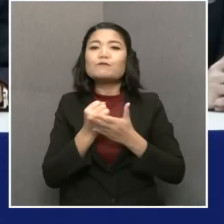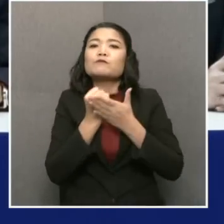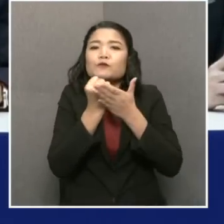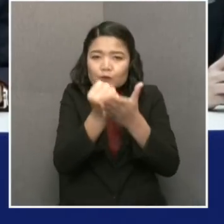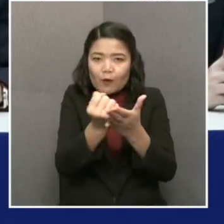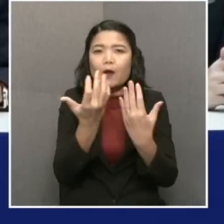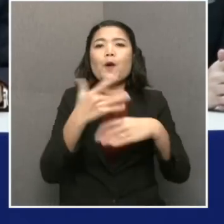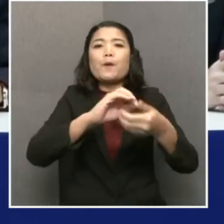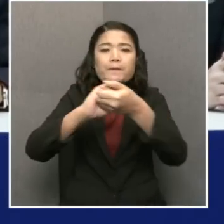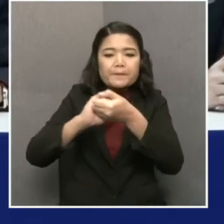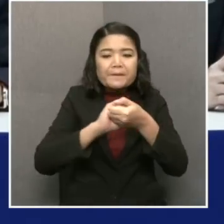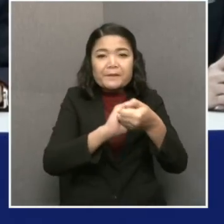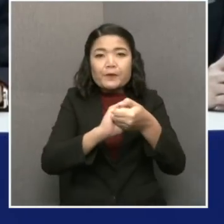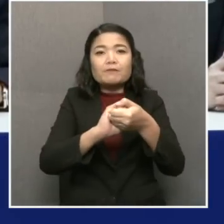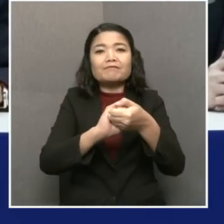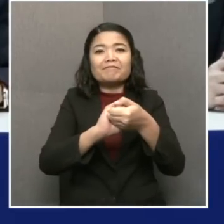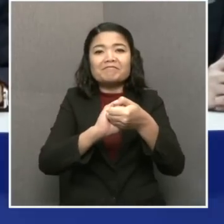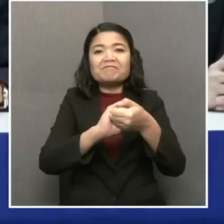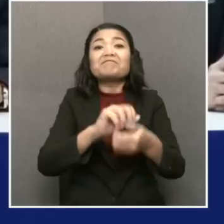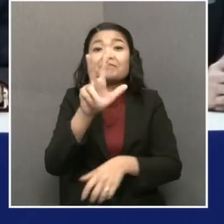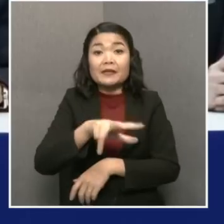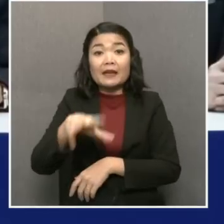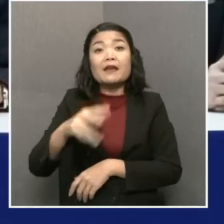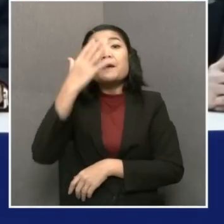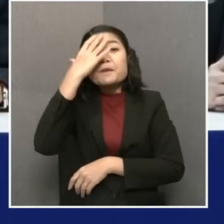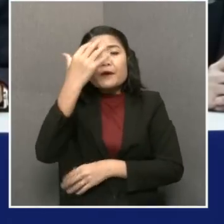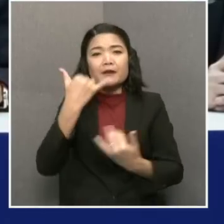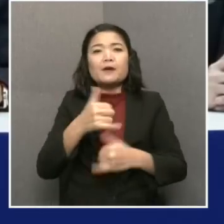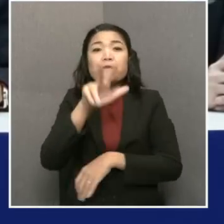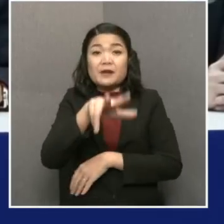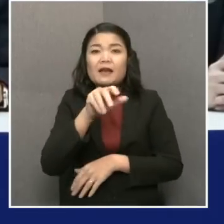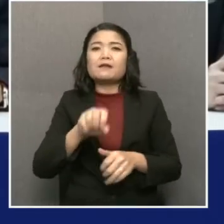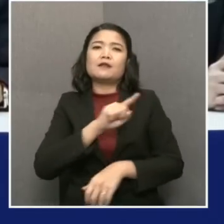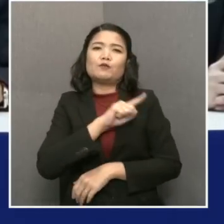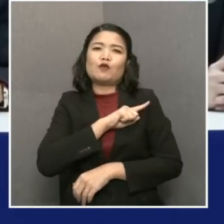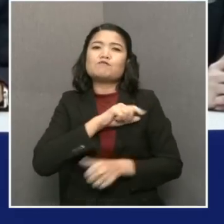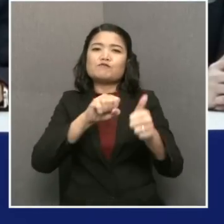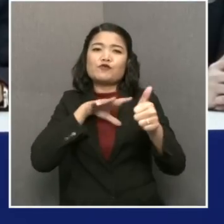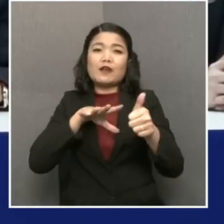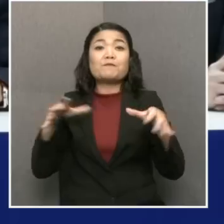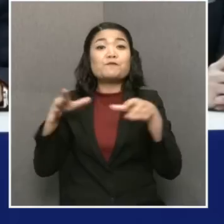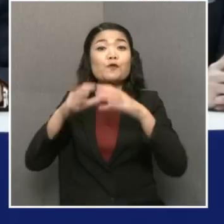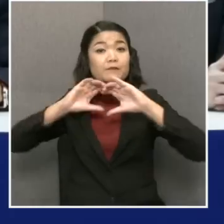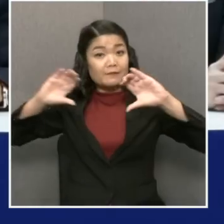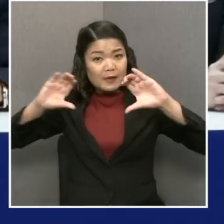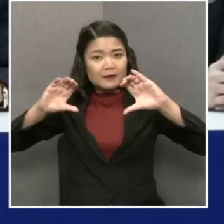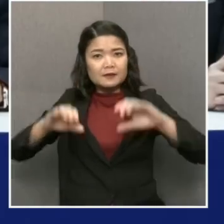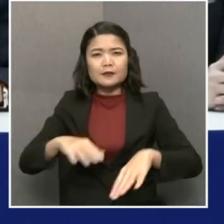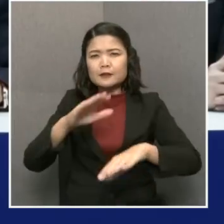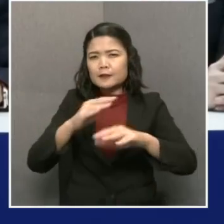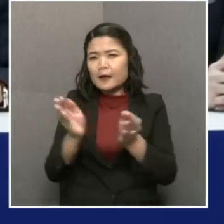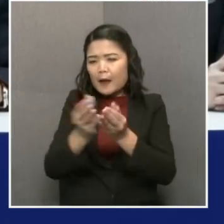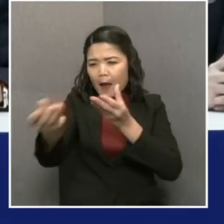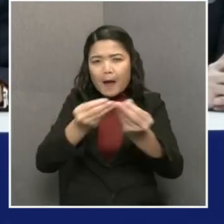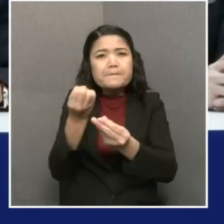ร่วมมือกับพรรคเพื่อไทยในฐานะที่วันนี้พรรคเพื่อไทยเป็นแกนนำของการจัดตั้งรัฐบาลให้ได้มากที่สุดเพื่อประโย